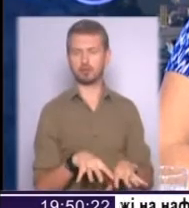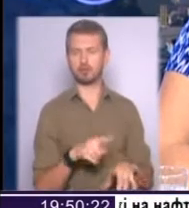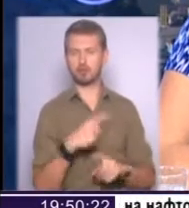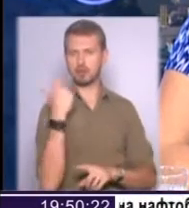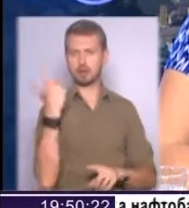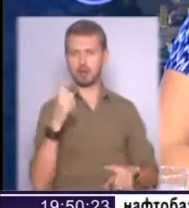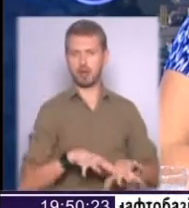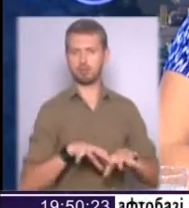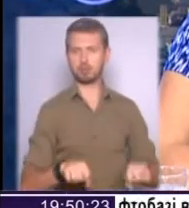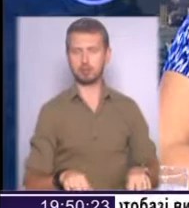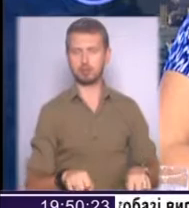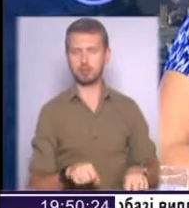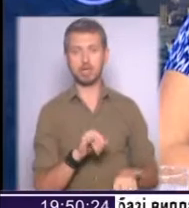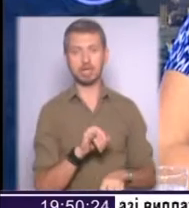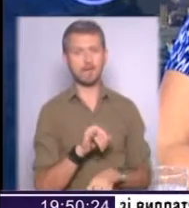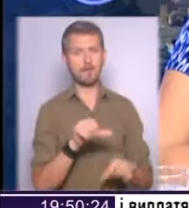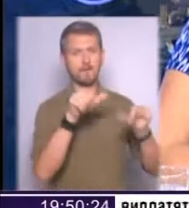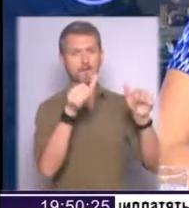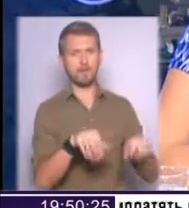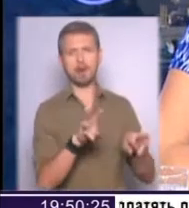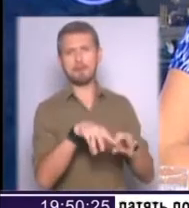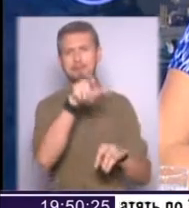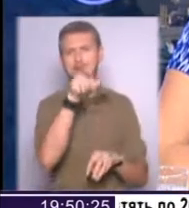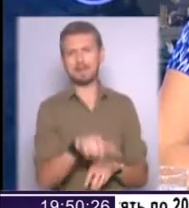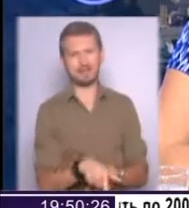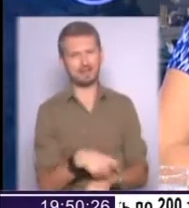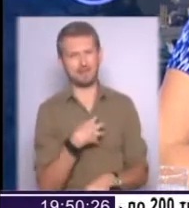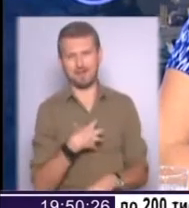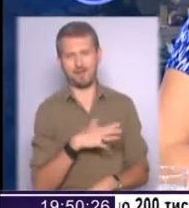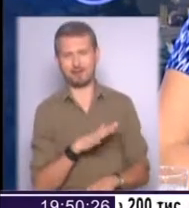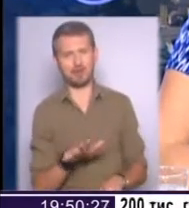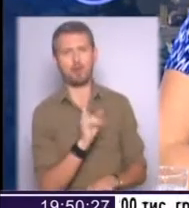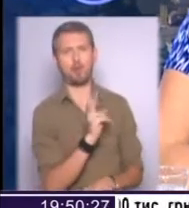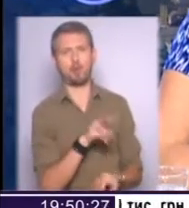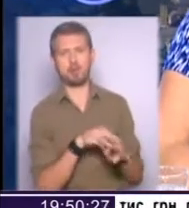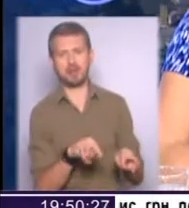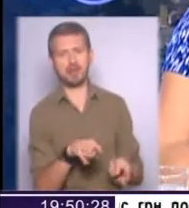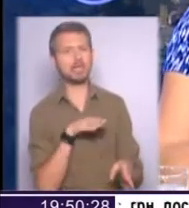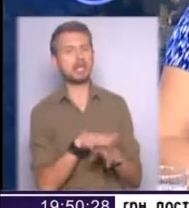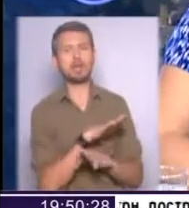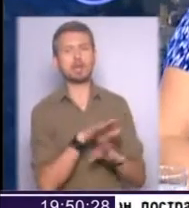І фігура міністра, в принципі, не має жодного значення. Mm-hmm. Тому що принципи не дотримуються,